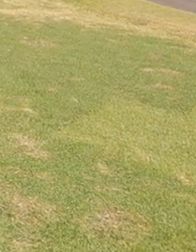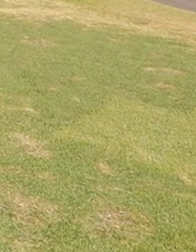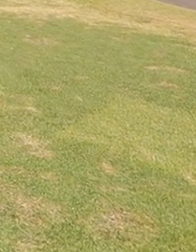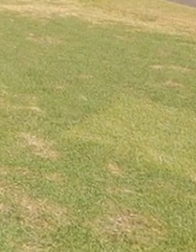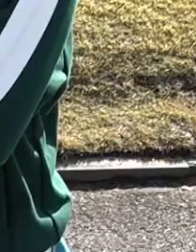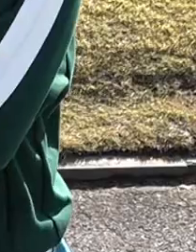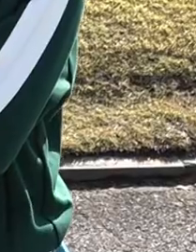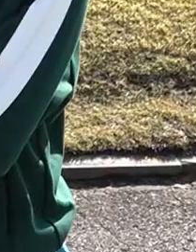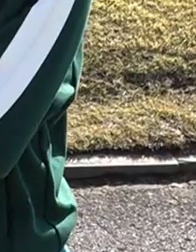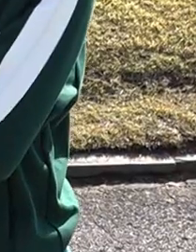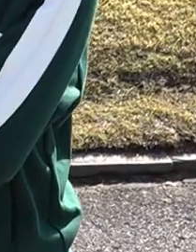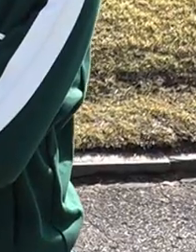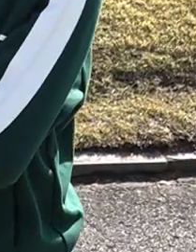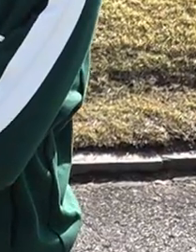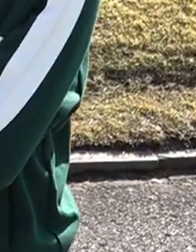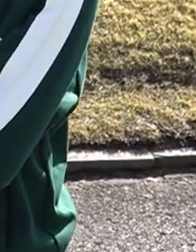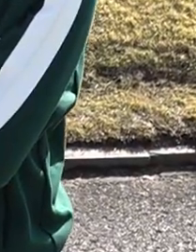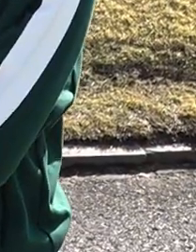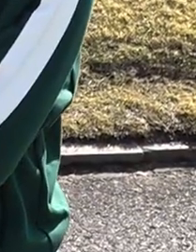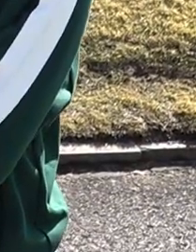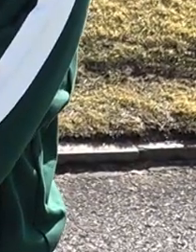안녕.